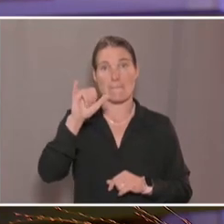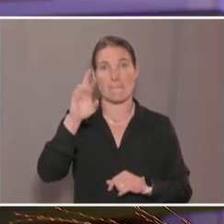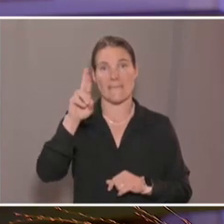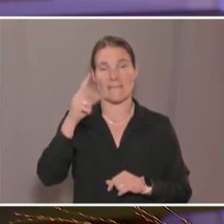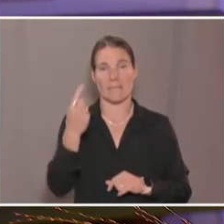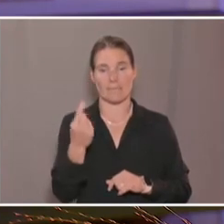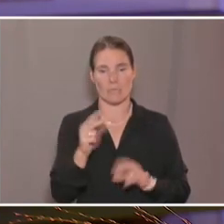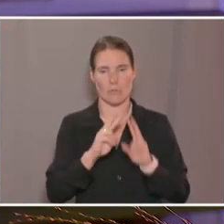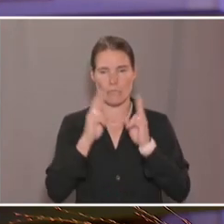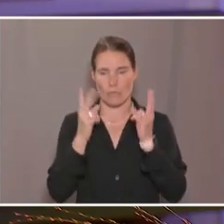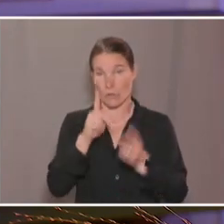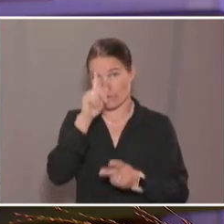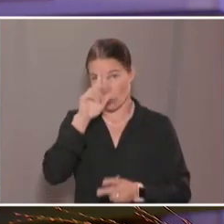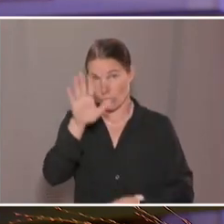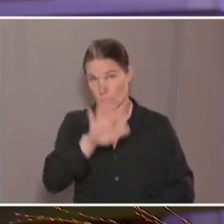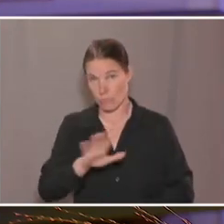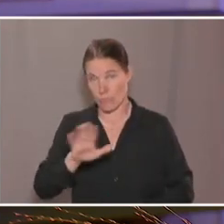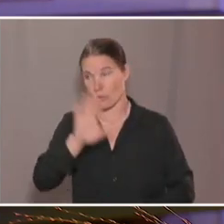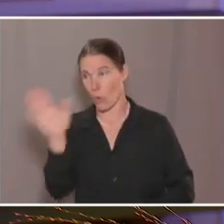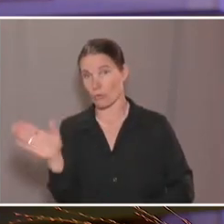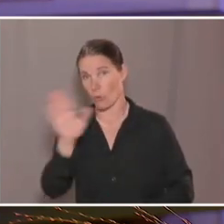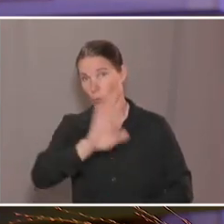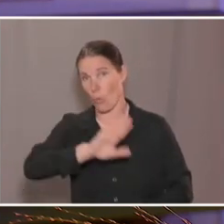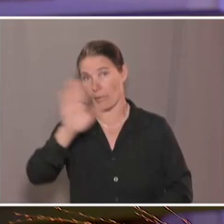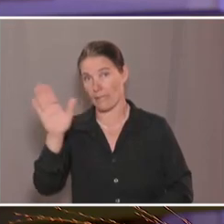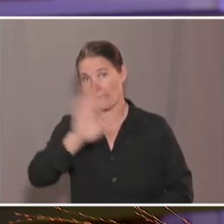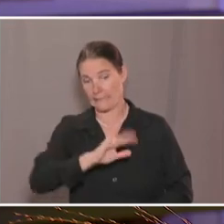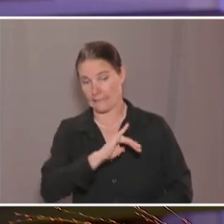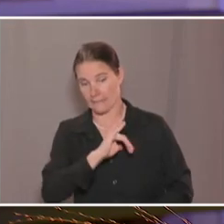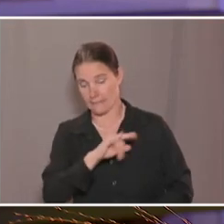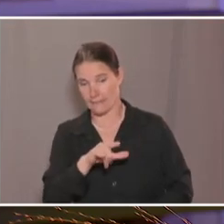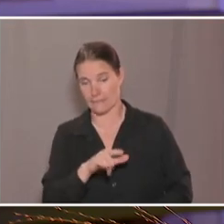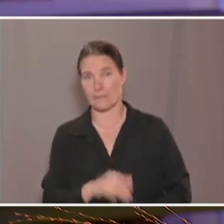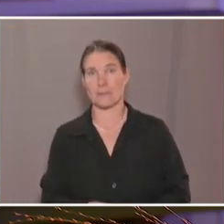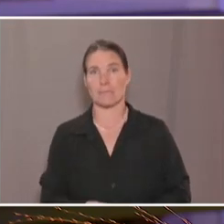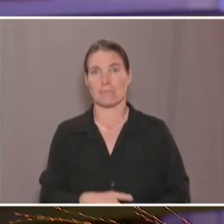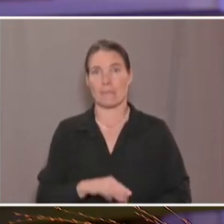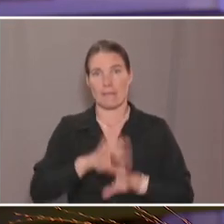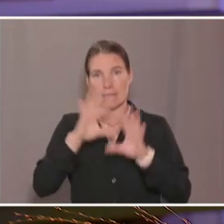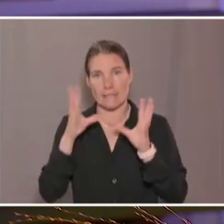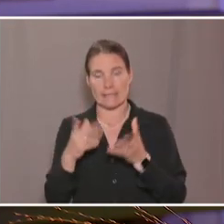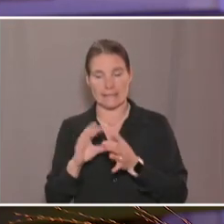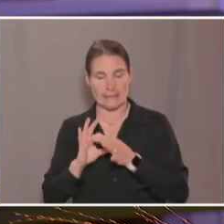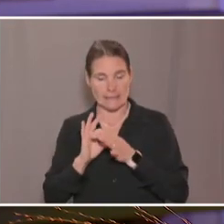sogenannten Volksdeutschen in Osteuropa interessiert, ein Thema, das sich durch seine gesamte Biografie zieht. Bereits